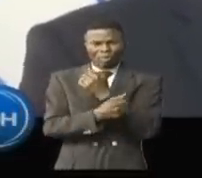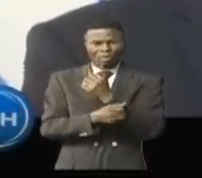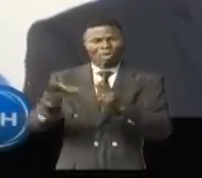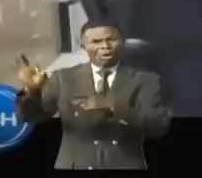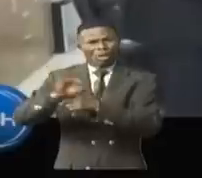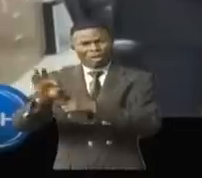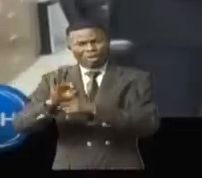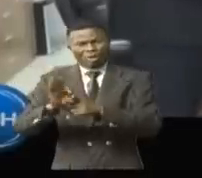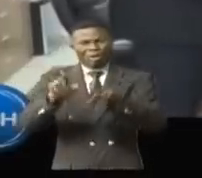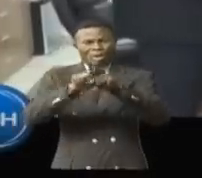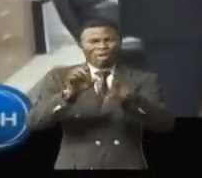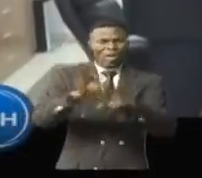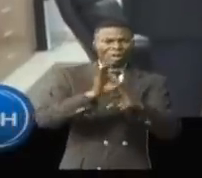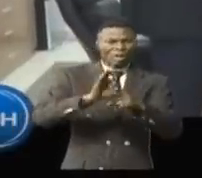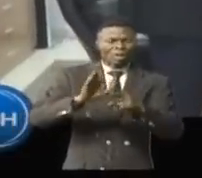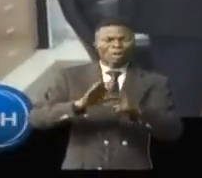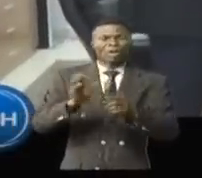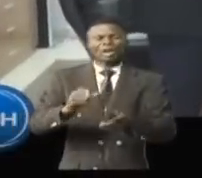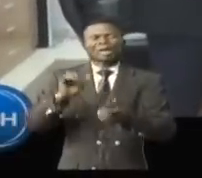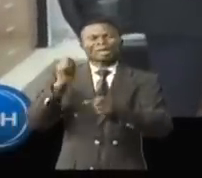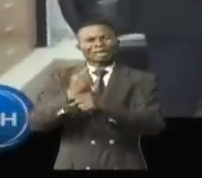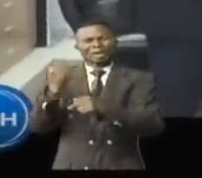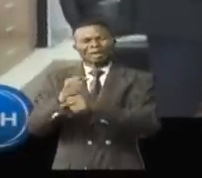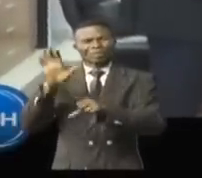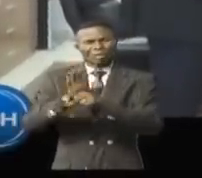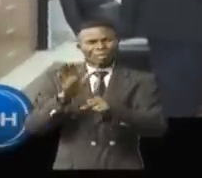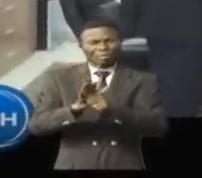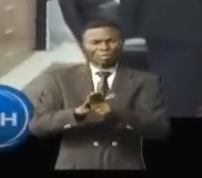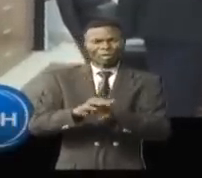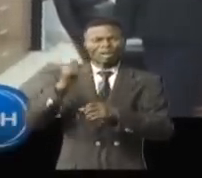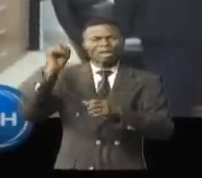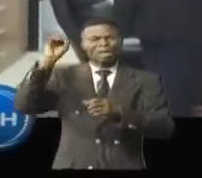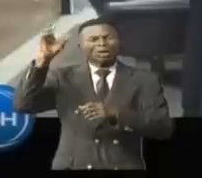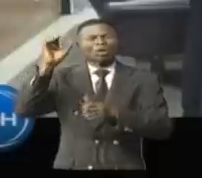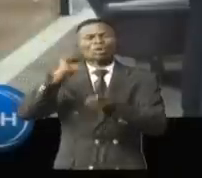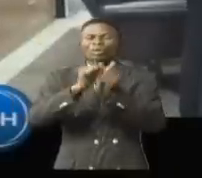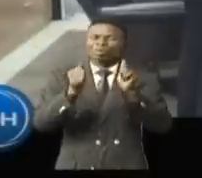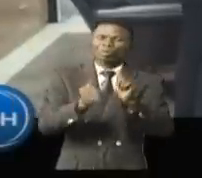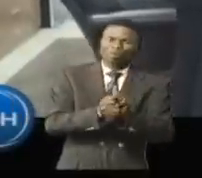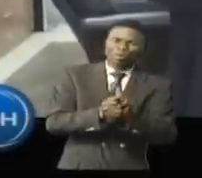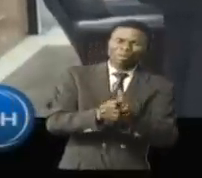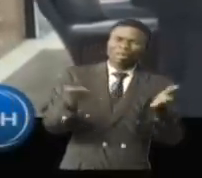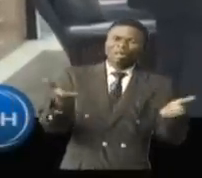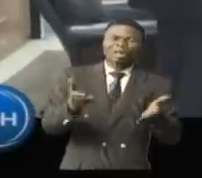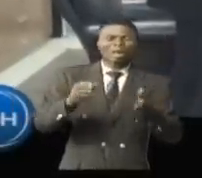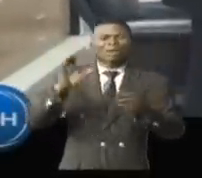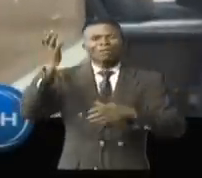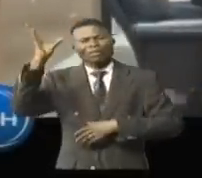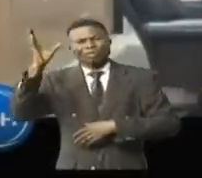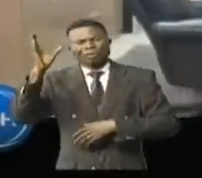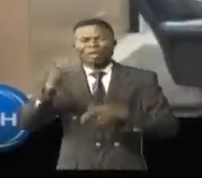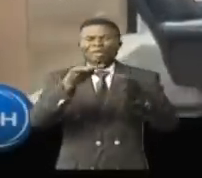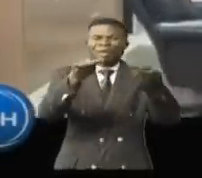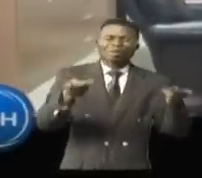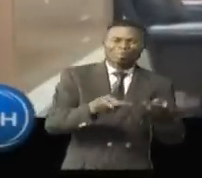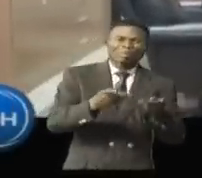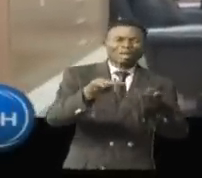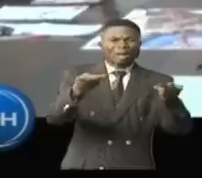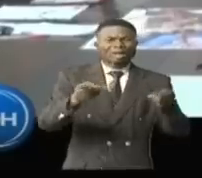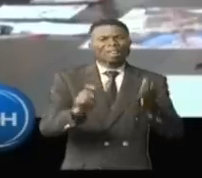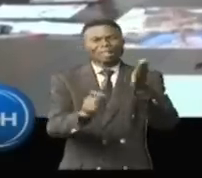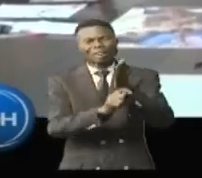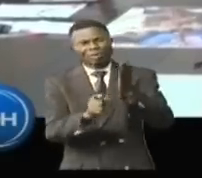formations. Et ces formations couvrent beaucoup de domaines. On a le domaine de la télédétection, développement rural, domaine spatial, la